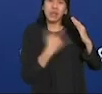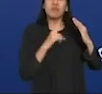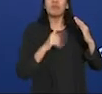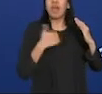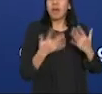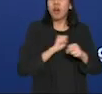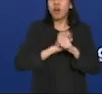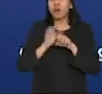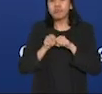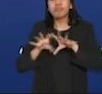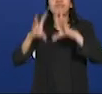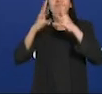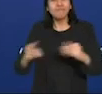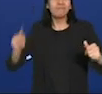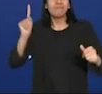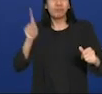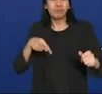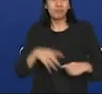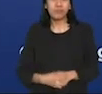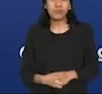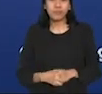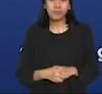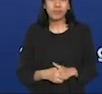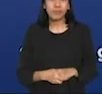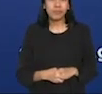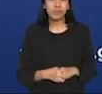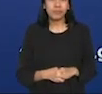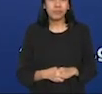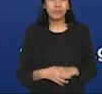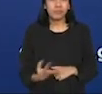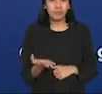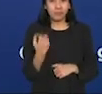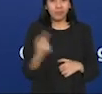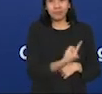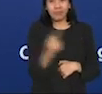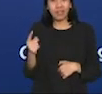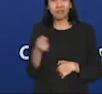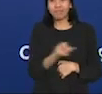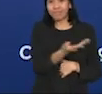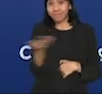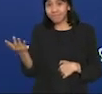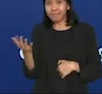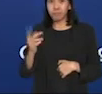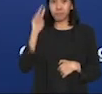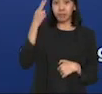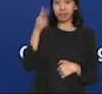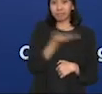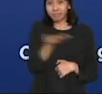copy 19 Oleh karena itu Mari kita bergotong-royong bersama-sama